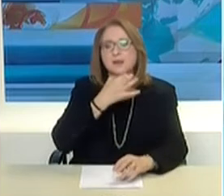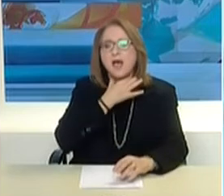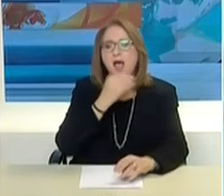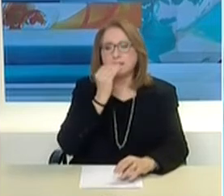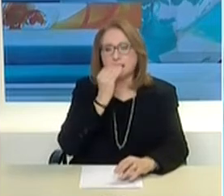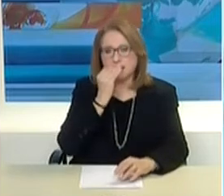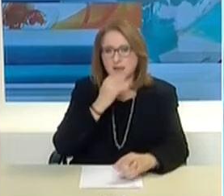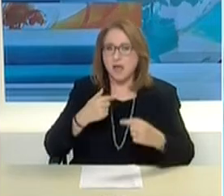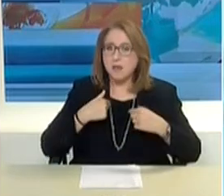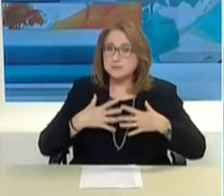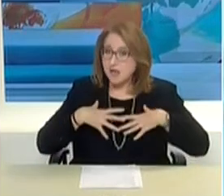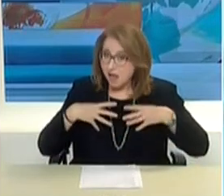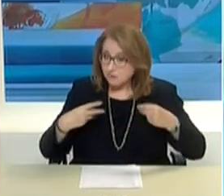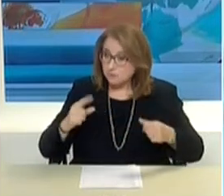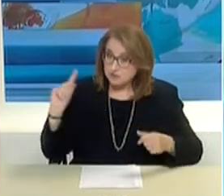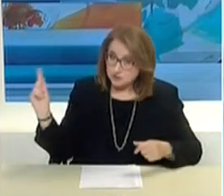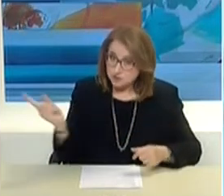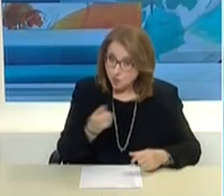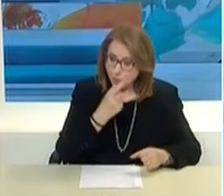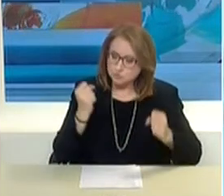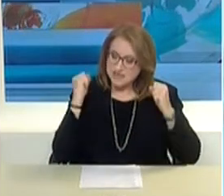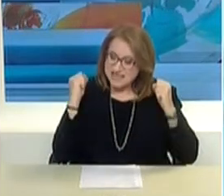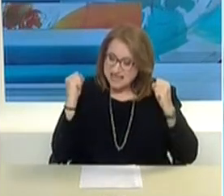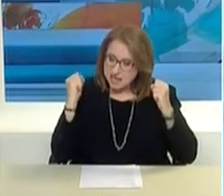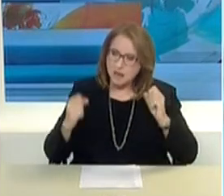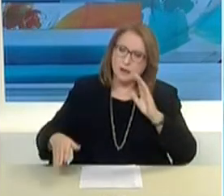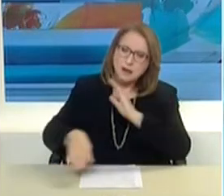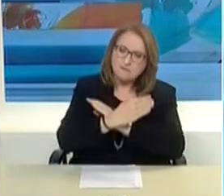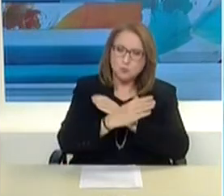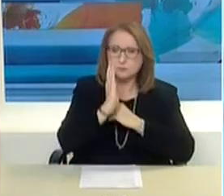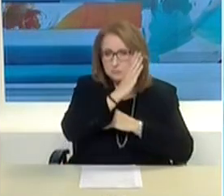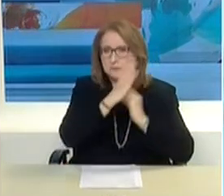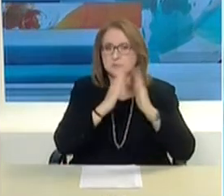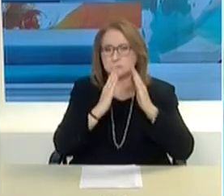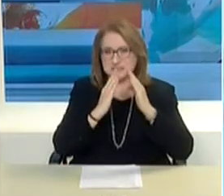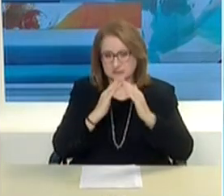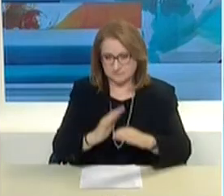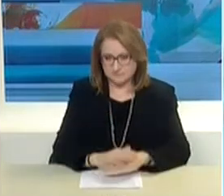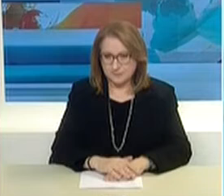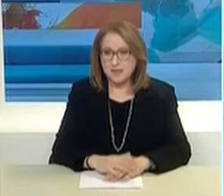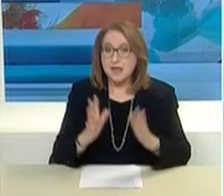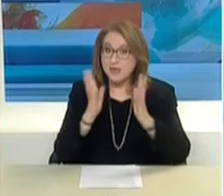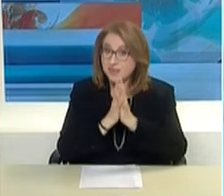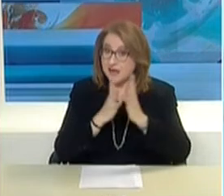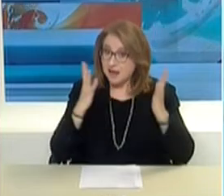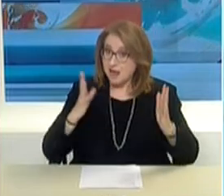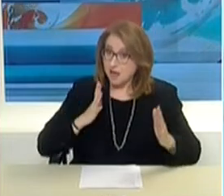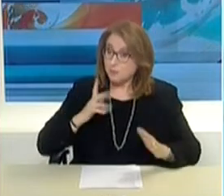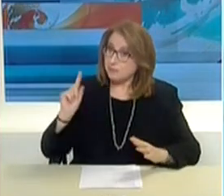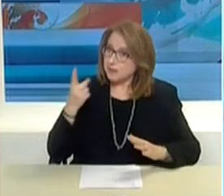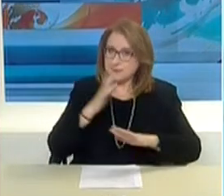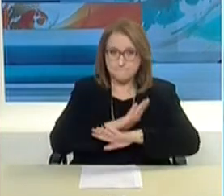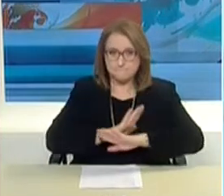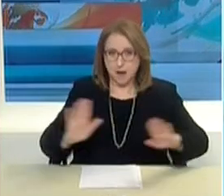Σε όλους ευχόμαστε γρήγορη ανάρρωση και εξιτήριο από το νοσοκομείο. 19 συμπολίτες μας έχουν ήδη πάρει εξιτήριο από το